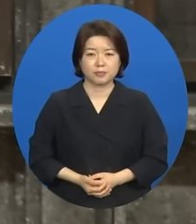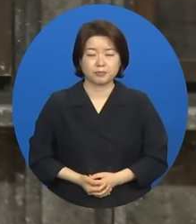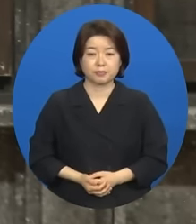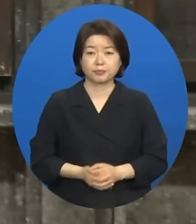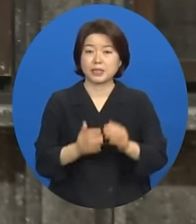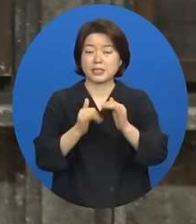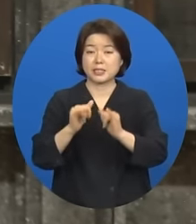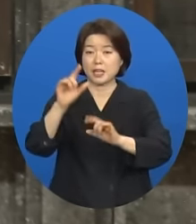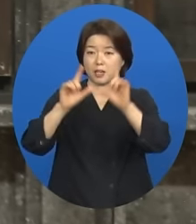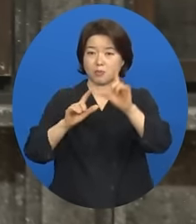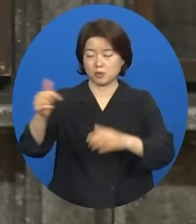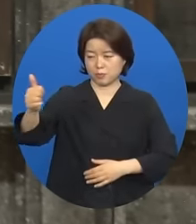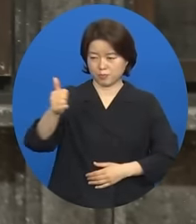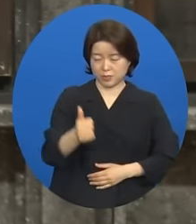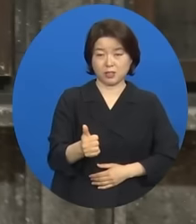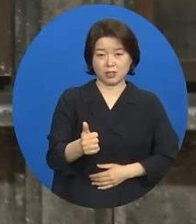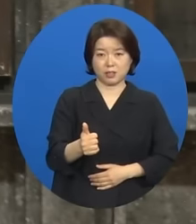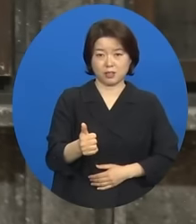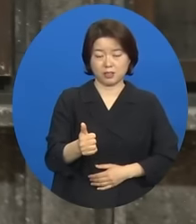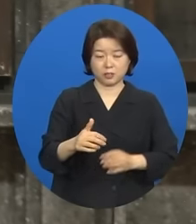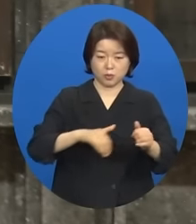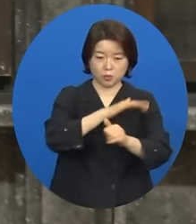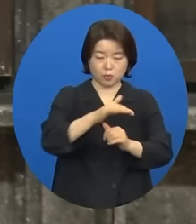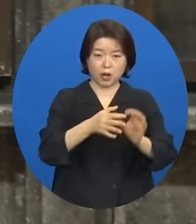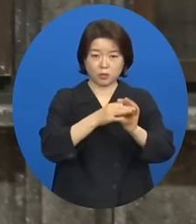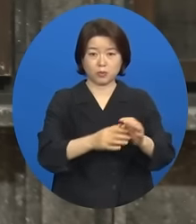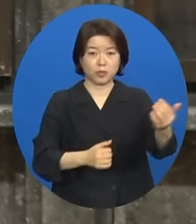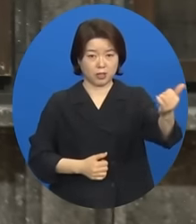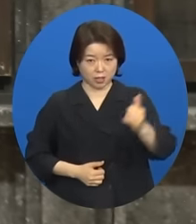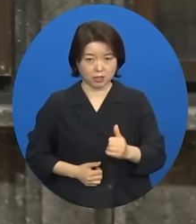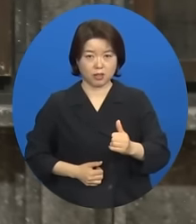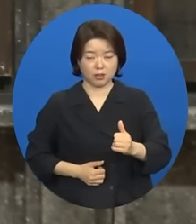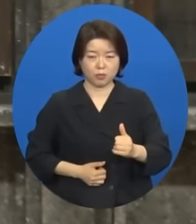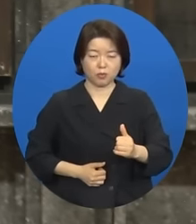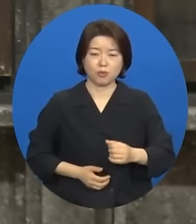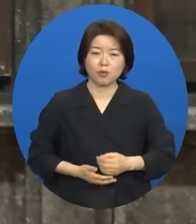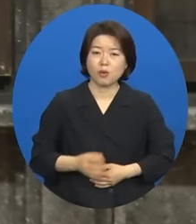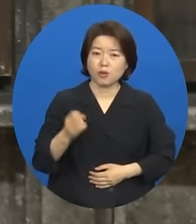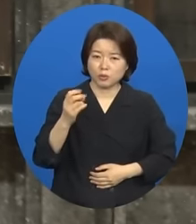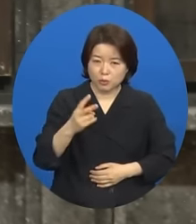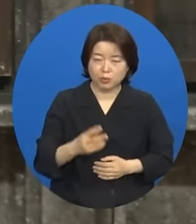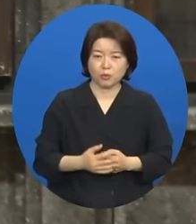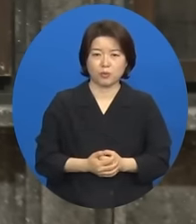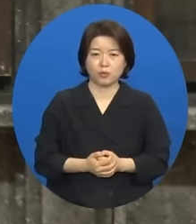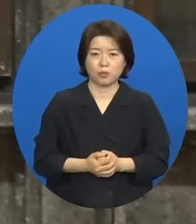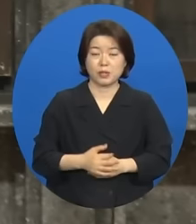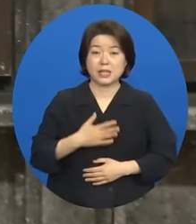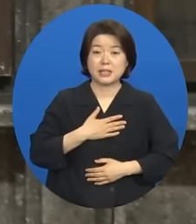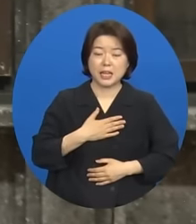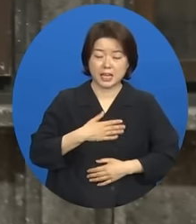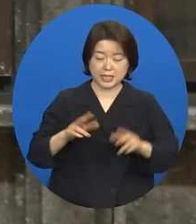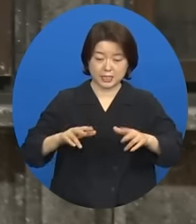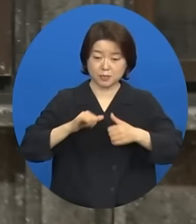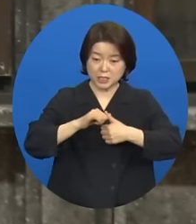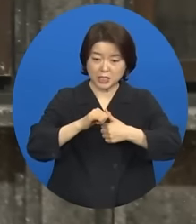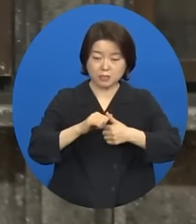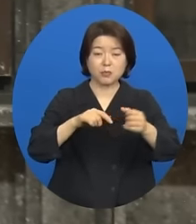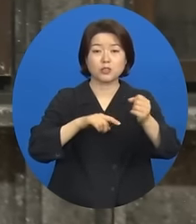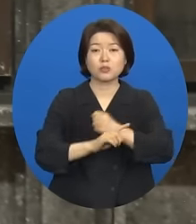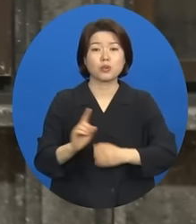사람의 모습으로 우리에게 나타나시고 환경을 통해서 나타나시고. 그러니까 지금 내가 씨름하는 이유가 무엇인지